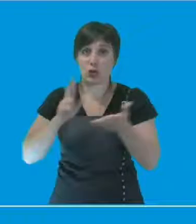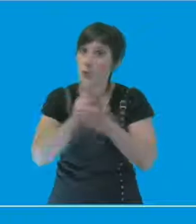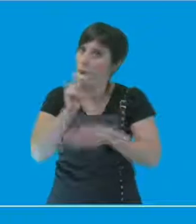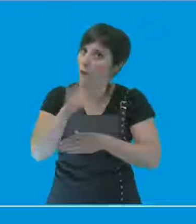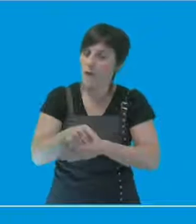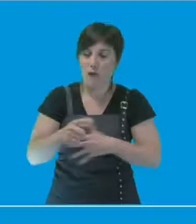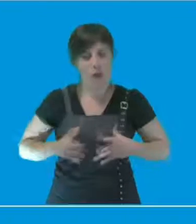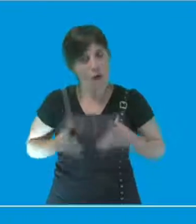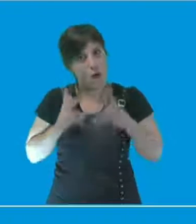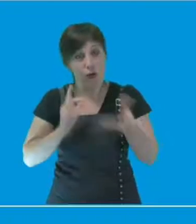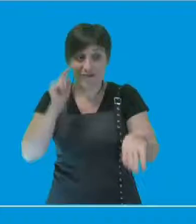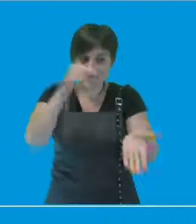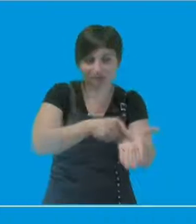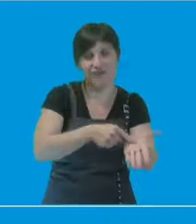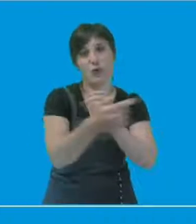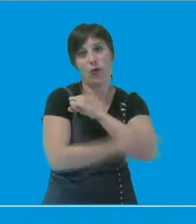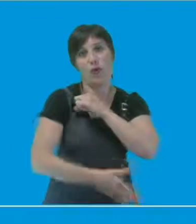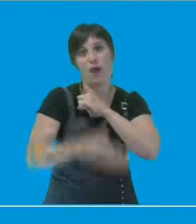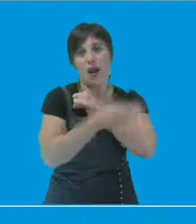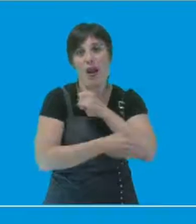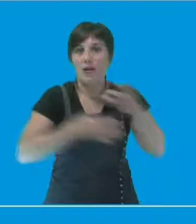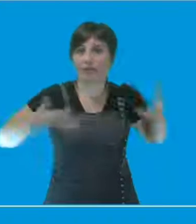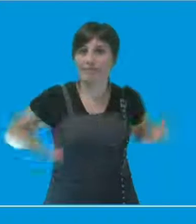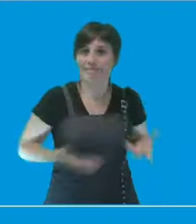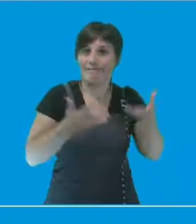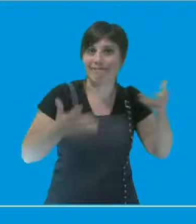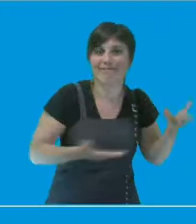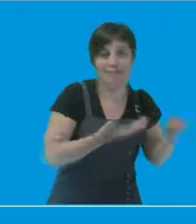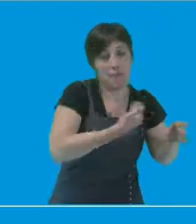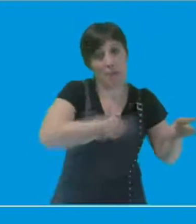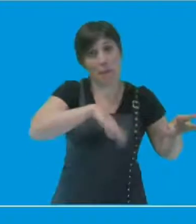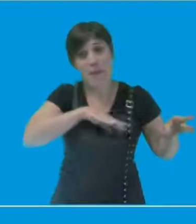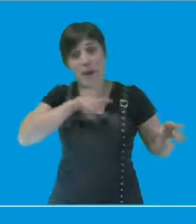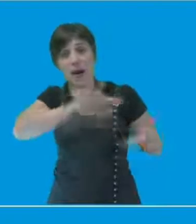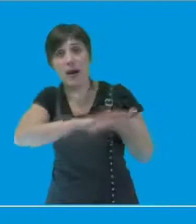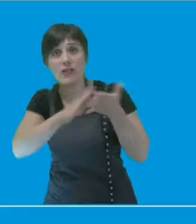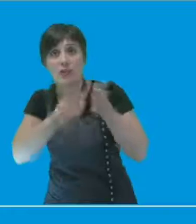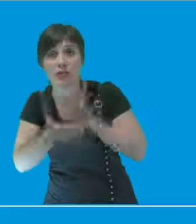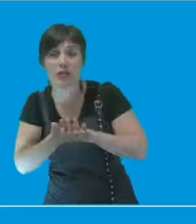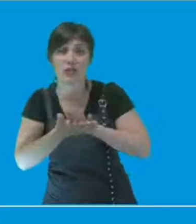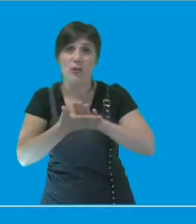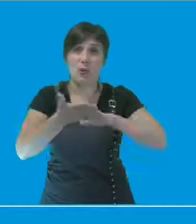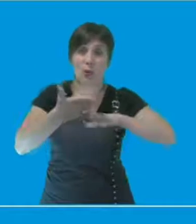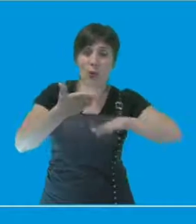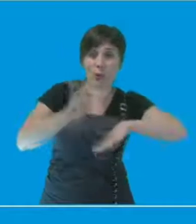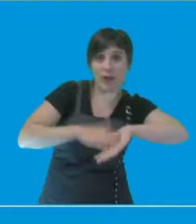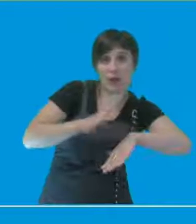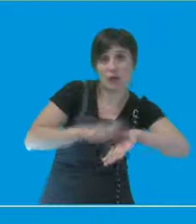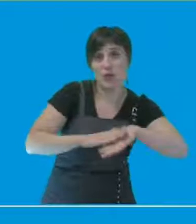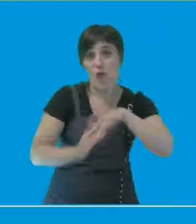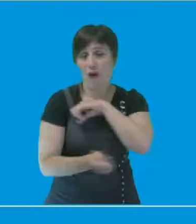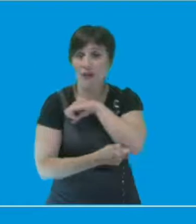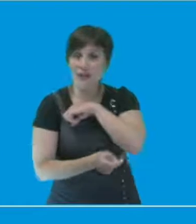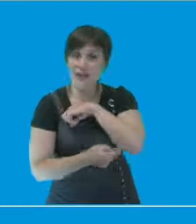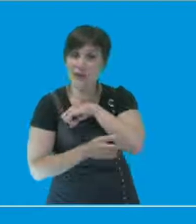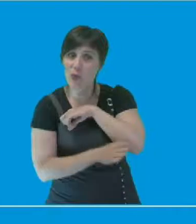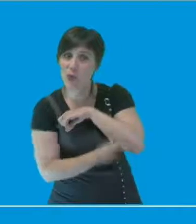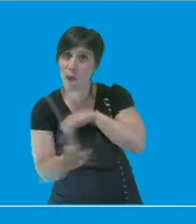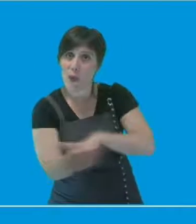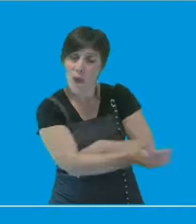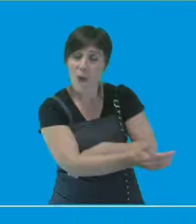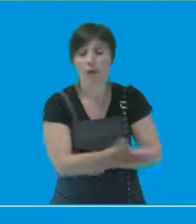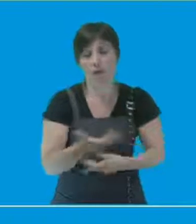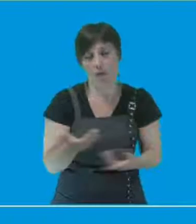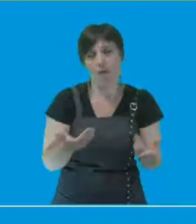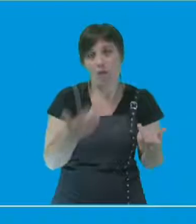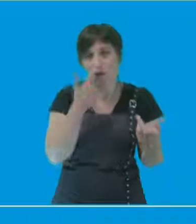rural, en lien avec les réseaux et les associations départementales de prévention des addictions. Notre région s'honorerait de